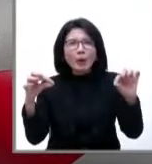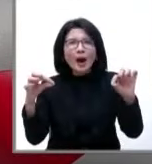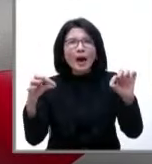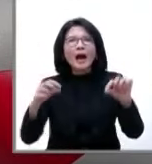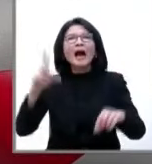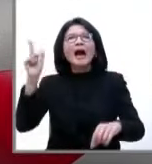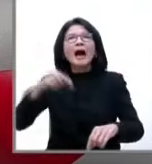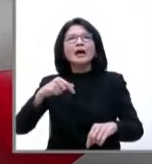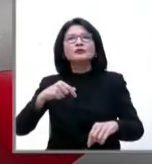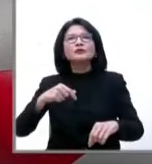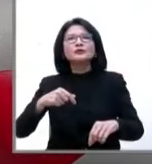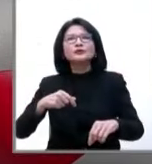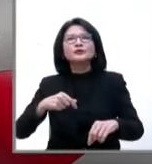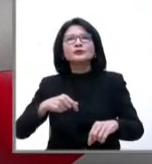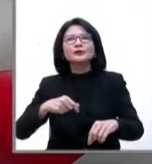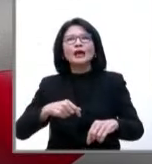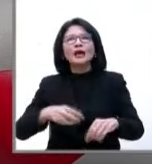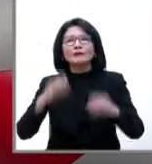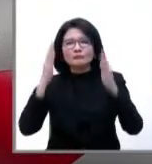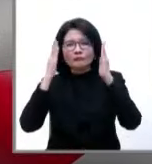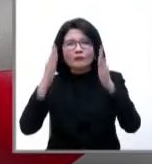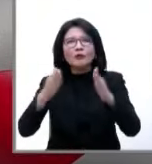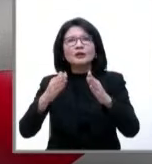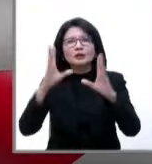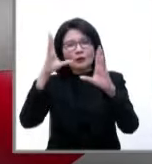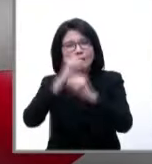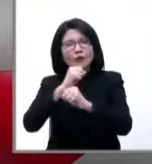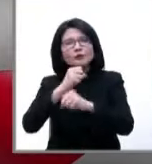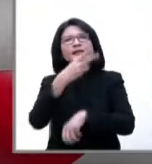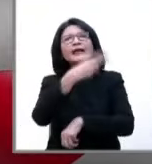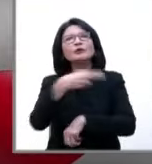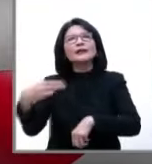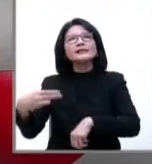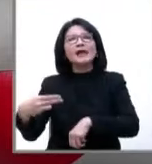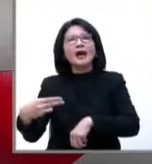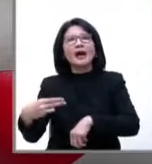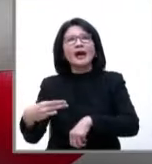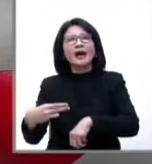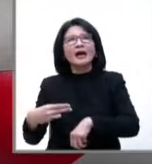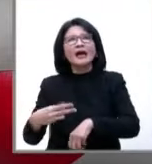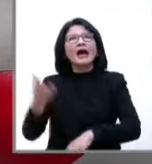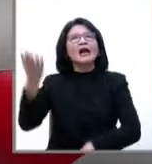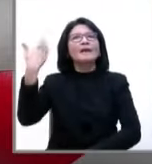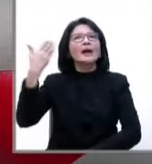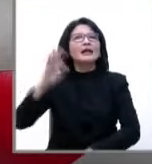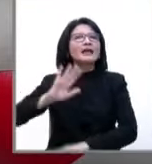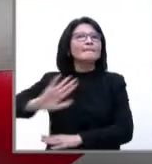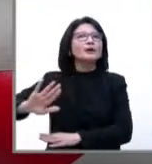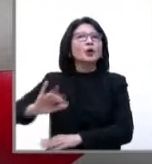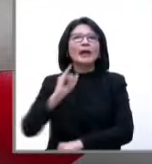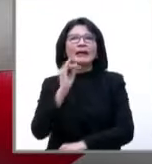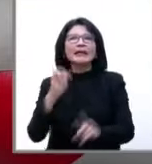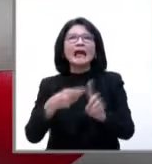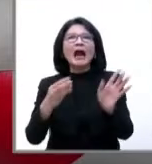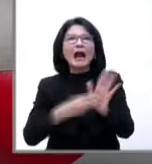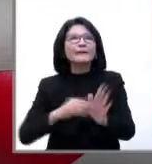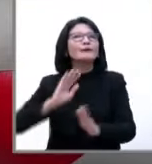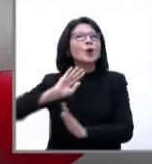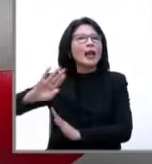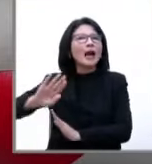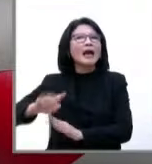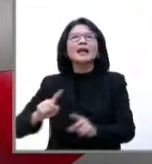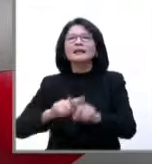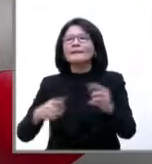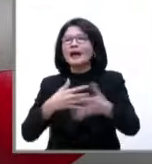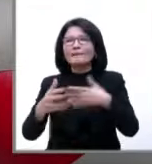Indonesia sentris kemarin Gus Muhaimin menolak IKN tidak apa-apa akan kita lanjutkan